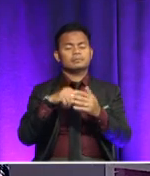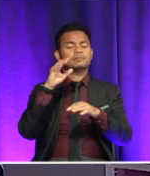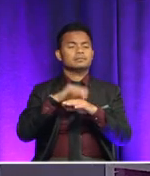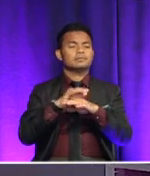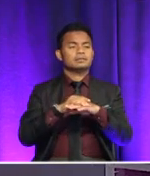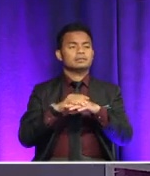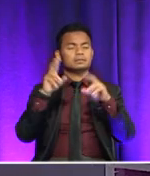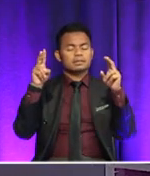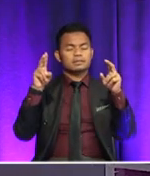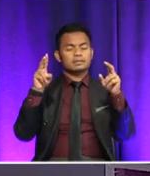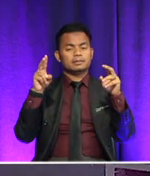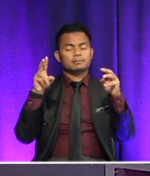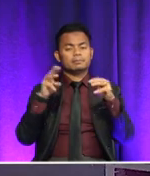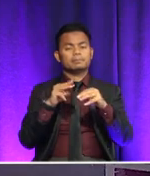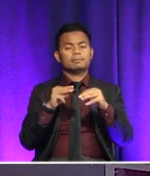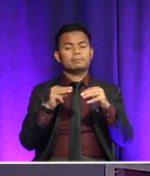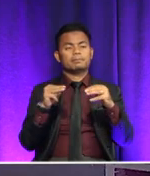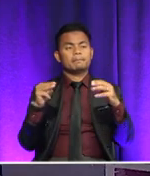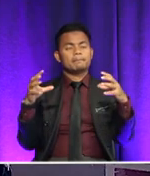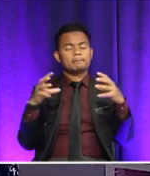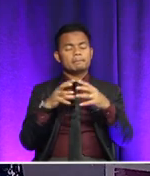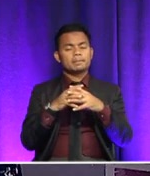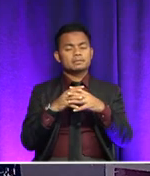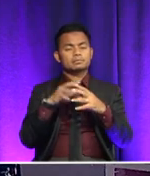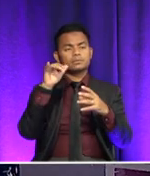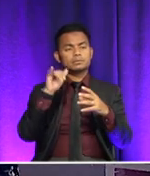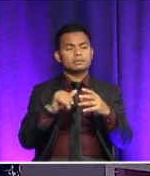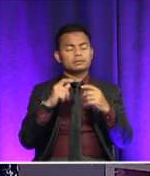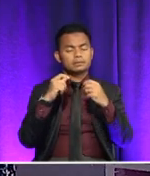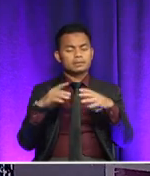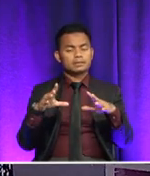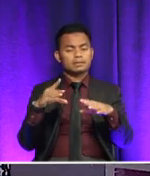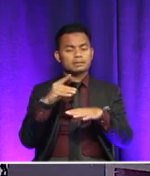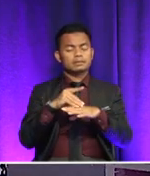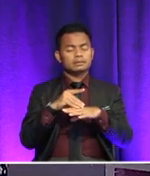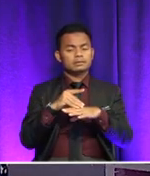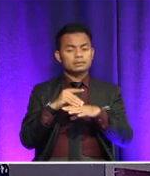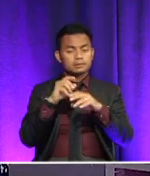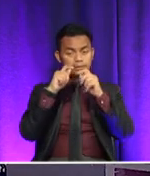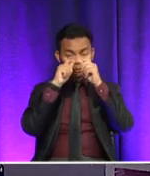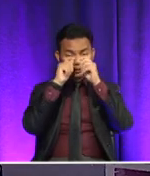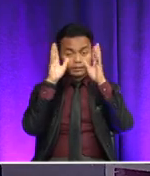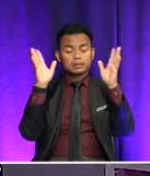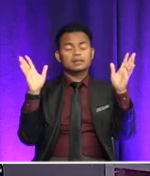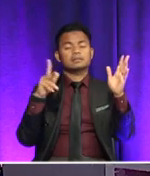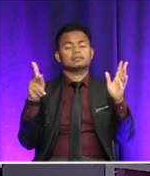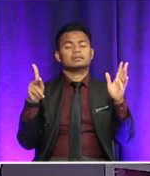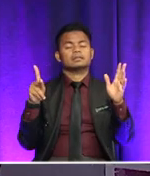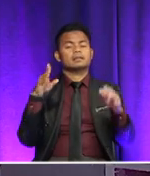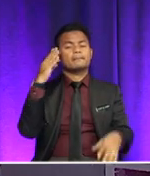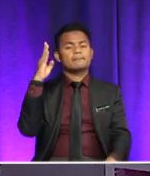yang sudah di-liken ataupun dicerahkan yang berwarna biru berwarna hijau